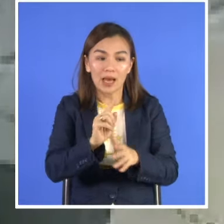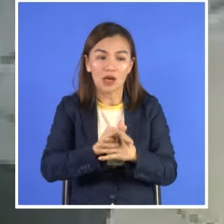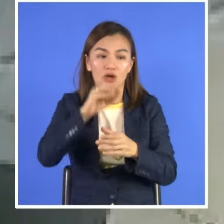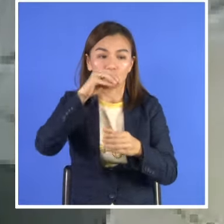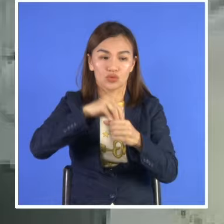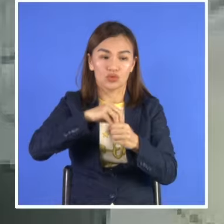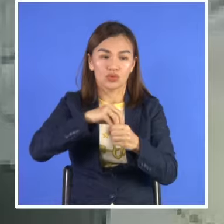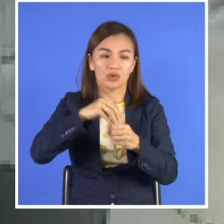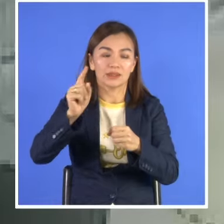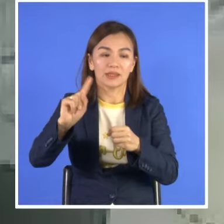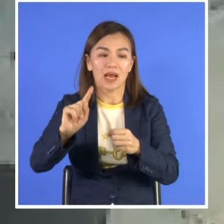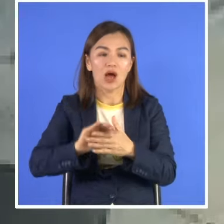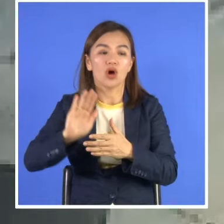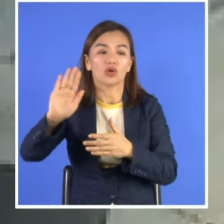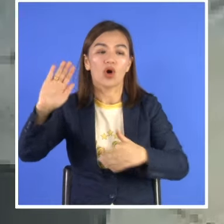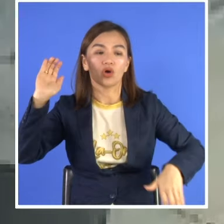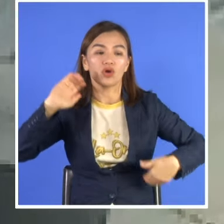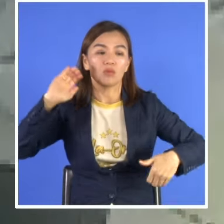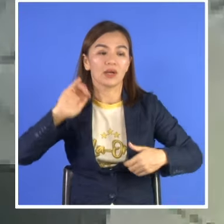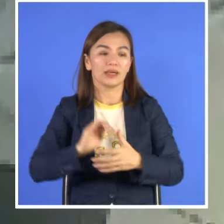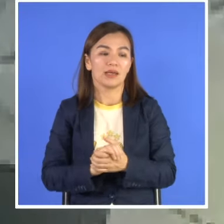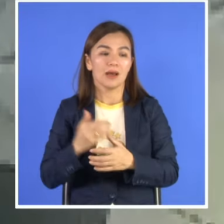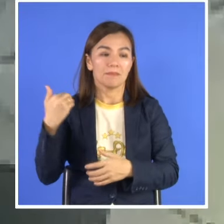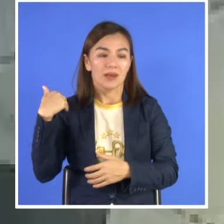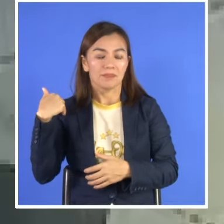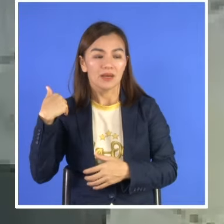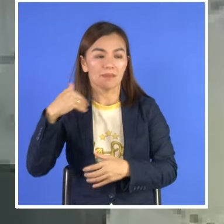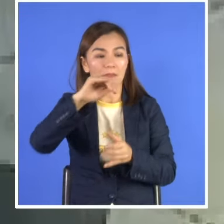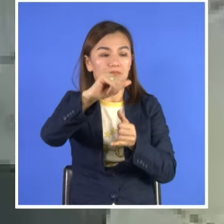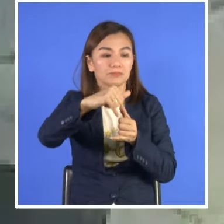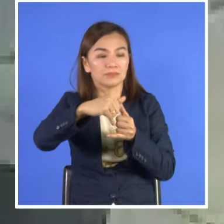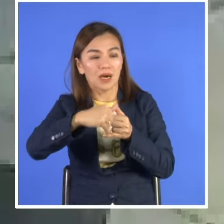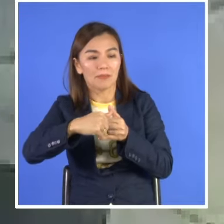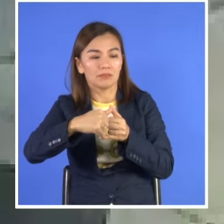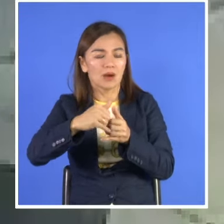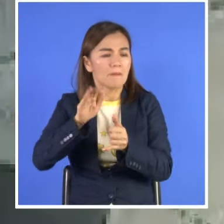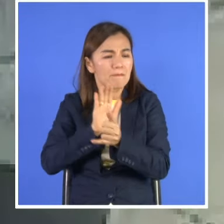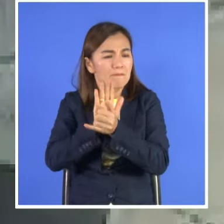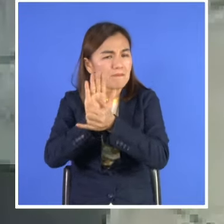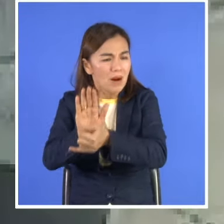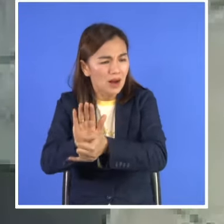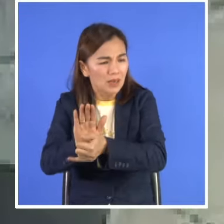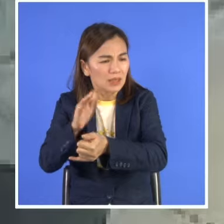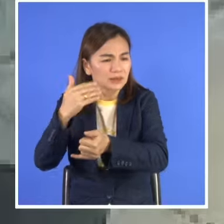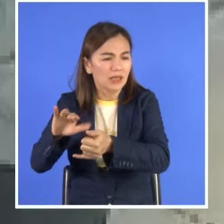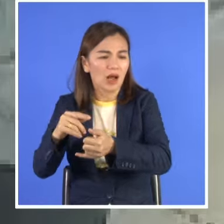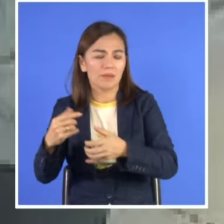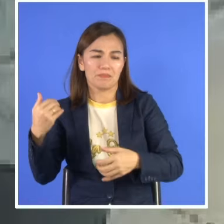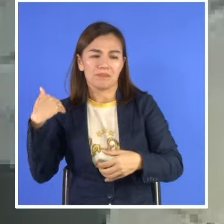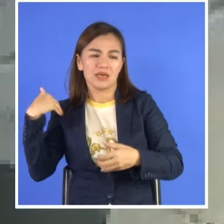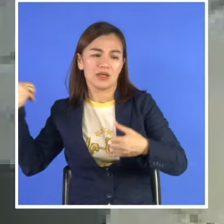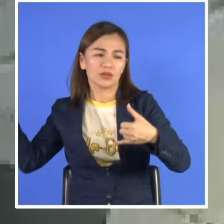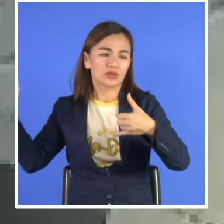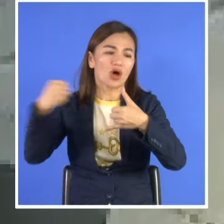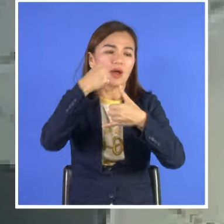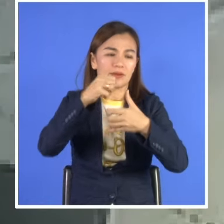พบุรีนะนี่มาละคู่กรณีเนี่ยเดินมาแล้วก็มาถีบครูนะฮะแล้วก็ต่อยครูเข้าไปนะ